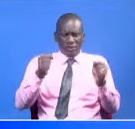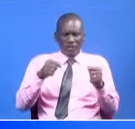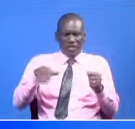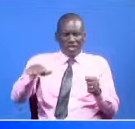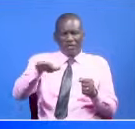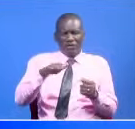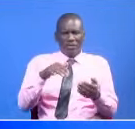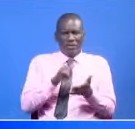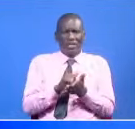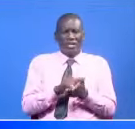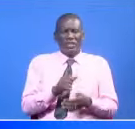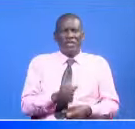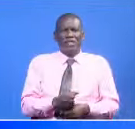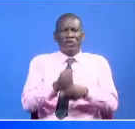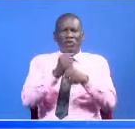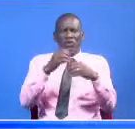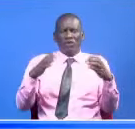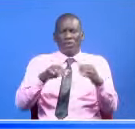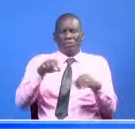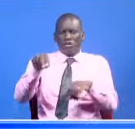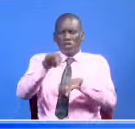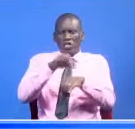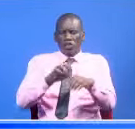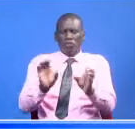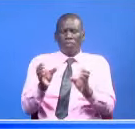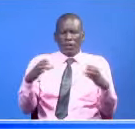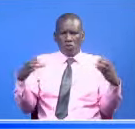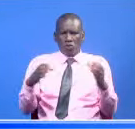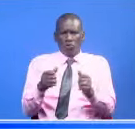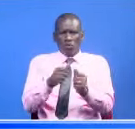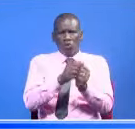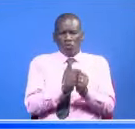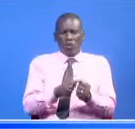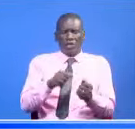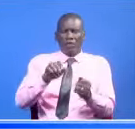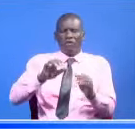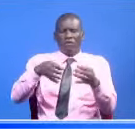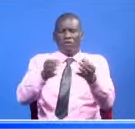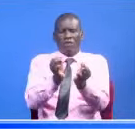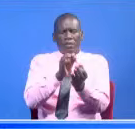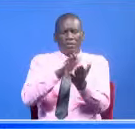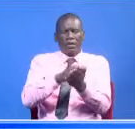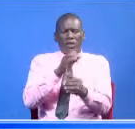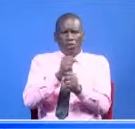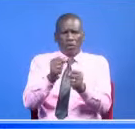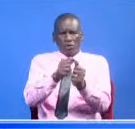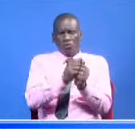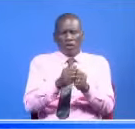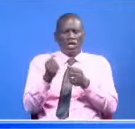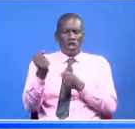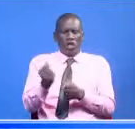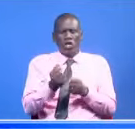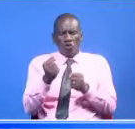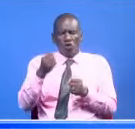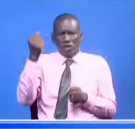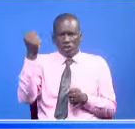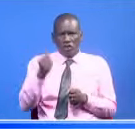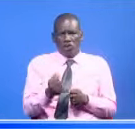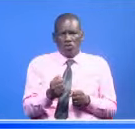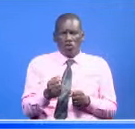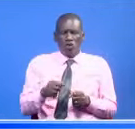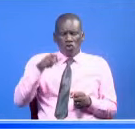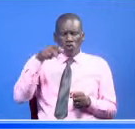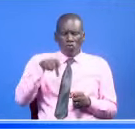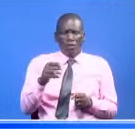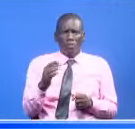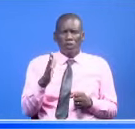Mazingira ni kwamba wadau wa kampuni ya Nation Media Group pamoja na Benki ya Family walijumuika pamoja huko Ngong, kaunti ya Kajiado kwa upanzi wa